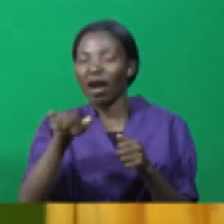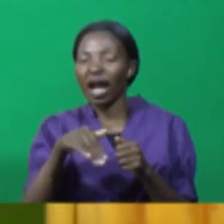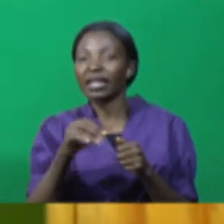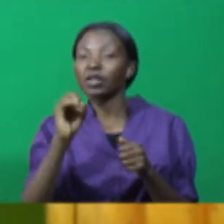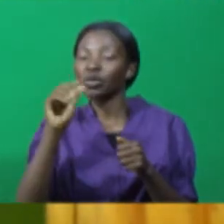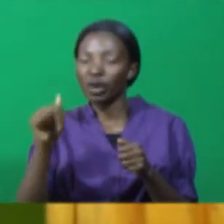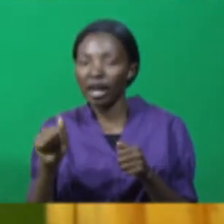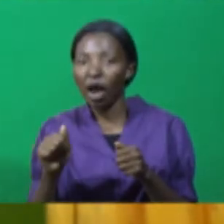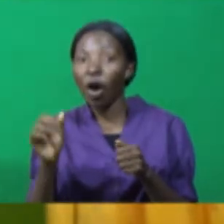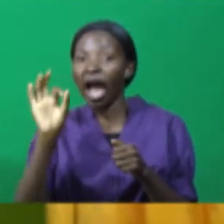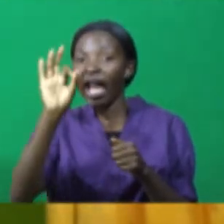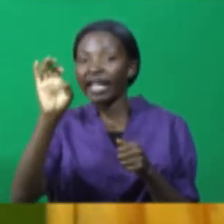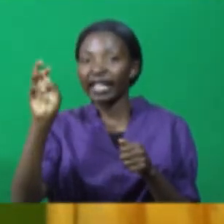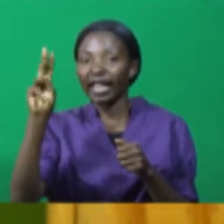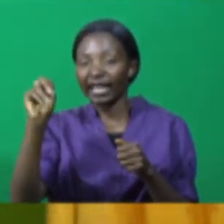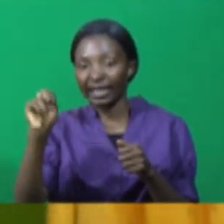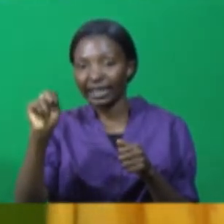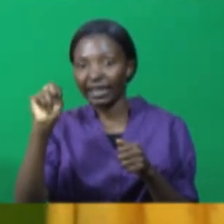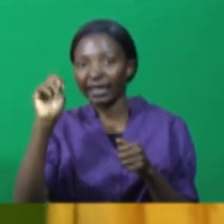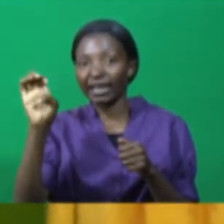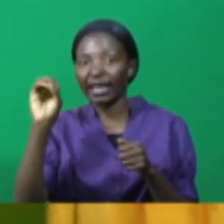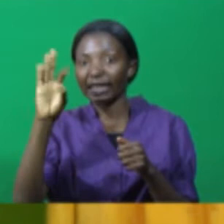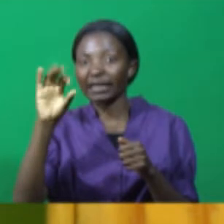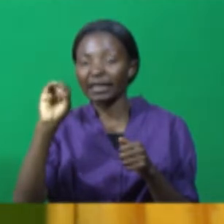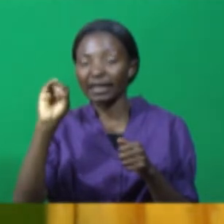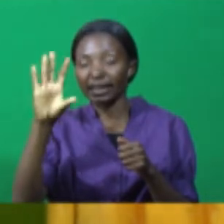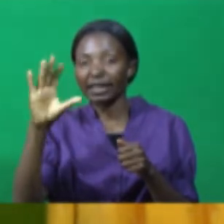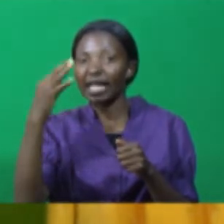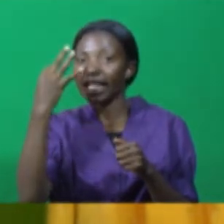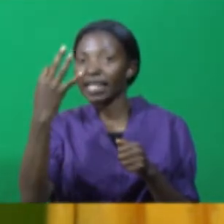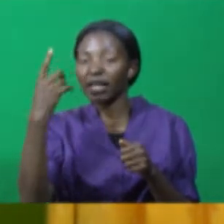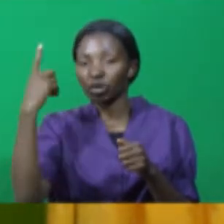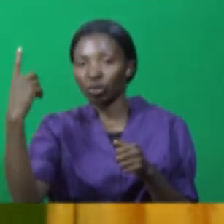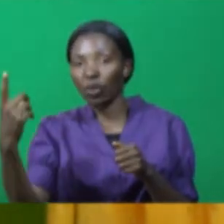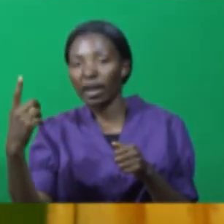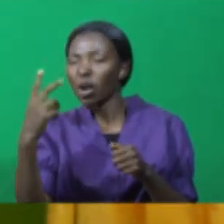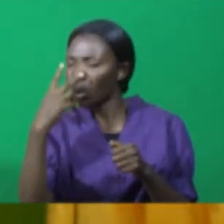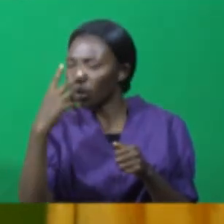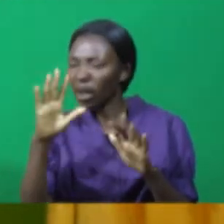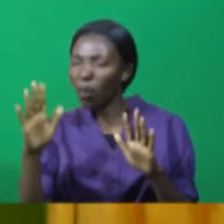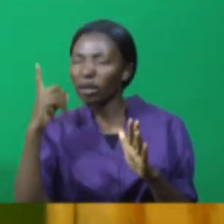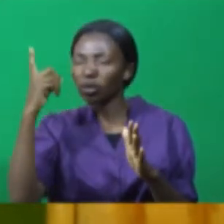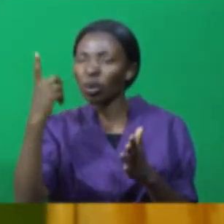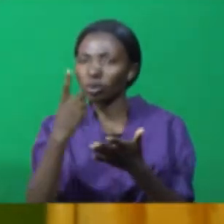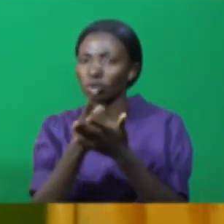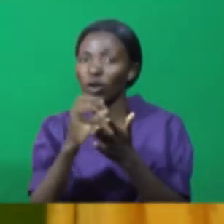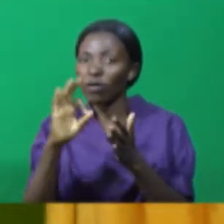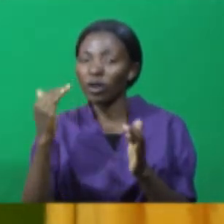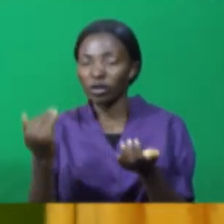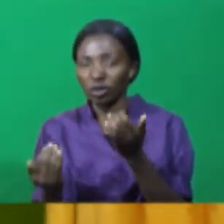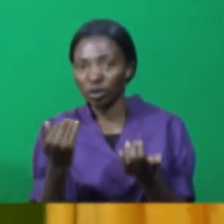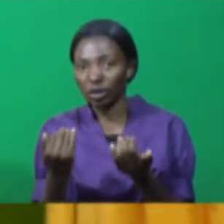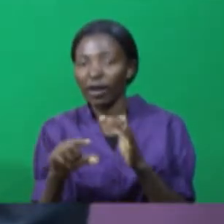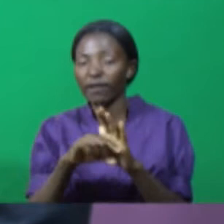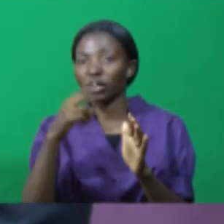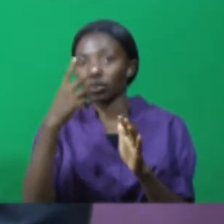Alright. Pana Genesis 31. Tukutara sasa zvinoitwa naMwari kuvana vake. Genesis 31 verse 22 kuenda